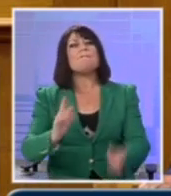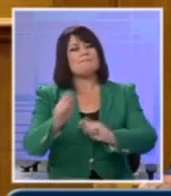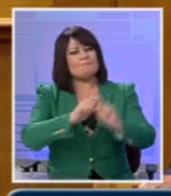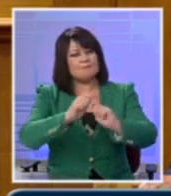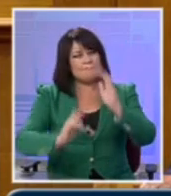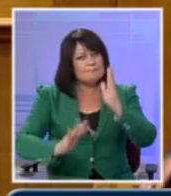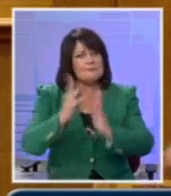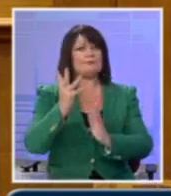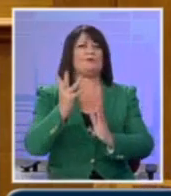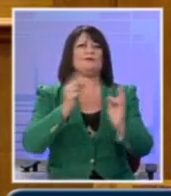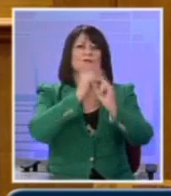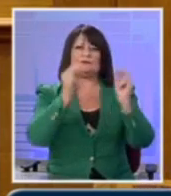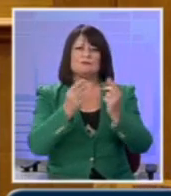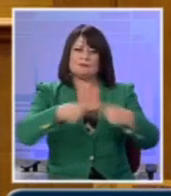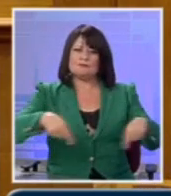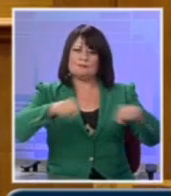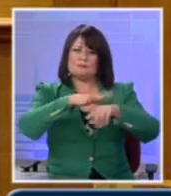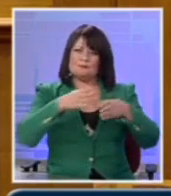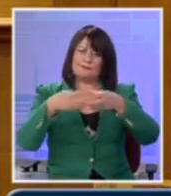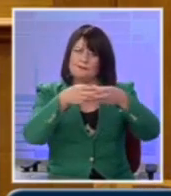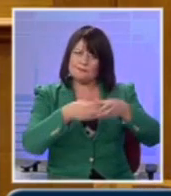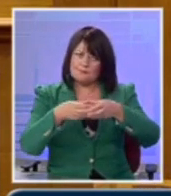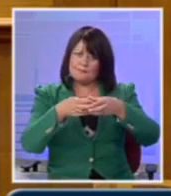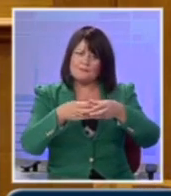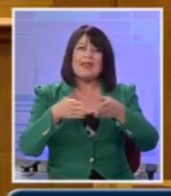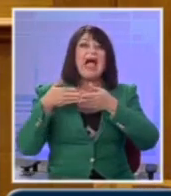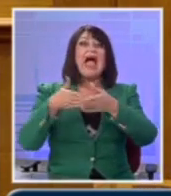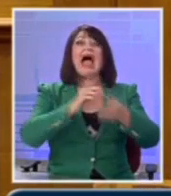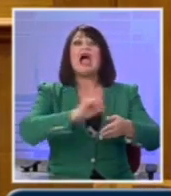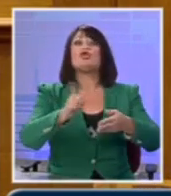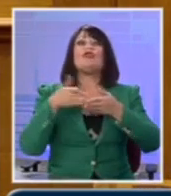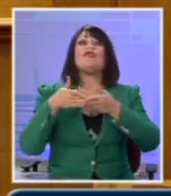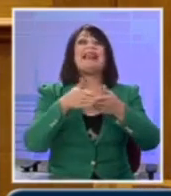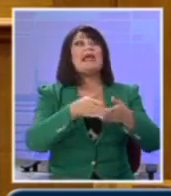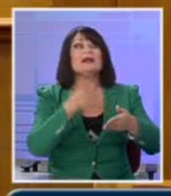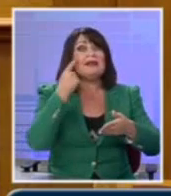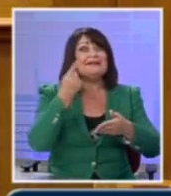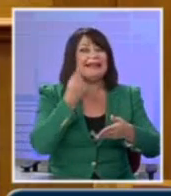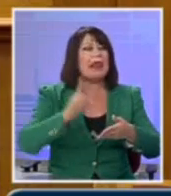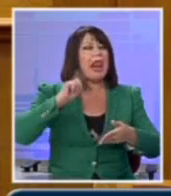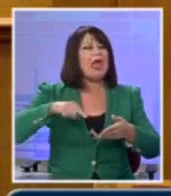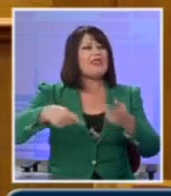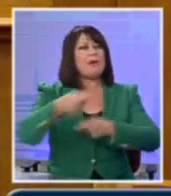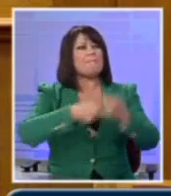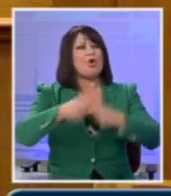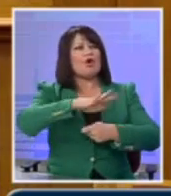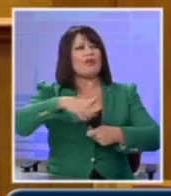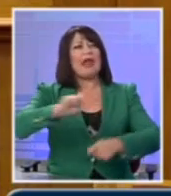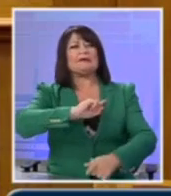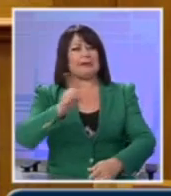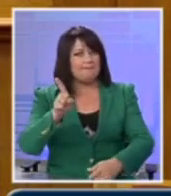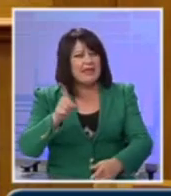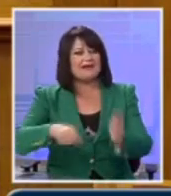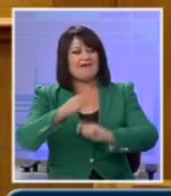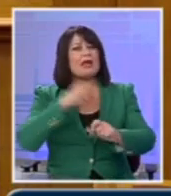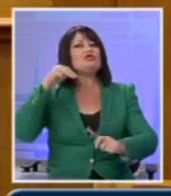την αποτελεσματικότητα του λιμενικού σώματος ελληνικής ακτοφυλακής στην καταπολέμηση του λαθρεμπορίου στη θάλασσα, να συγκροτήσουμε το